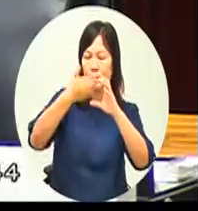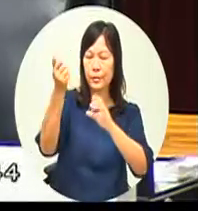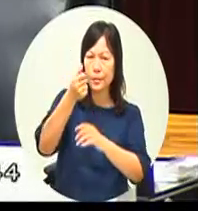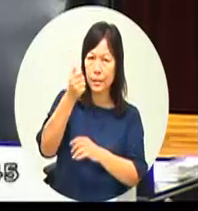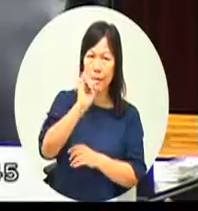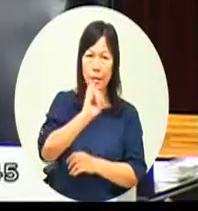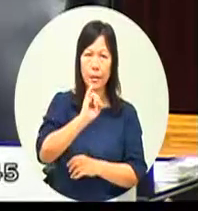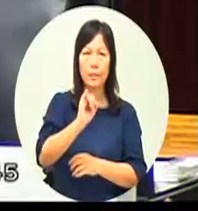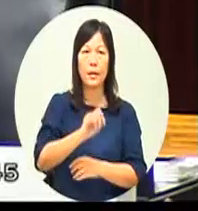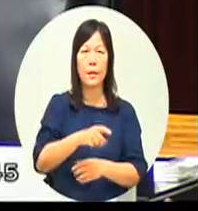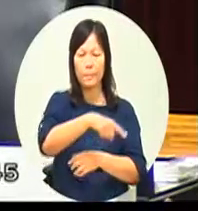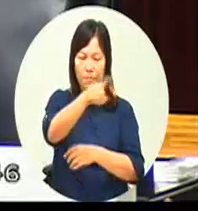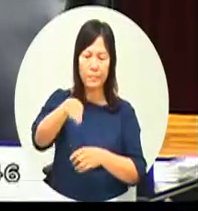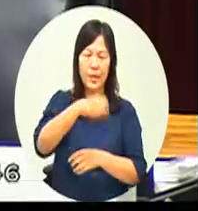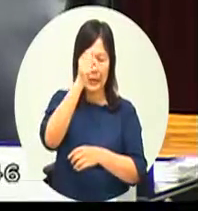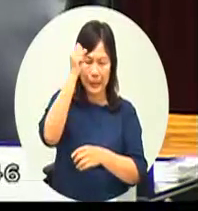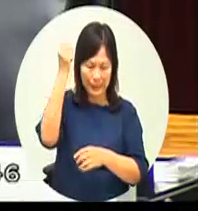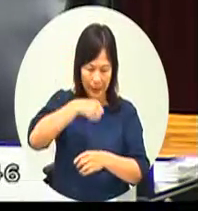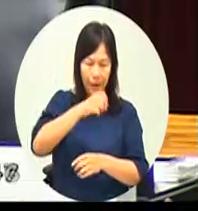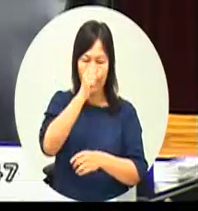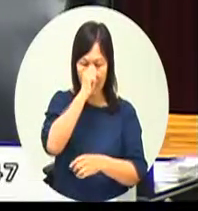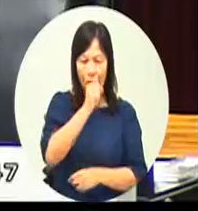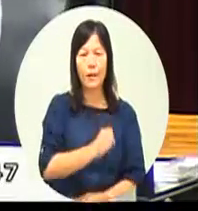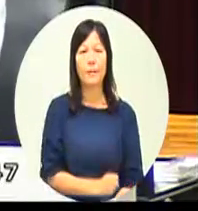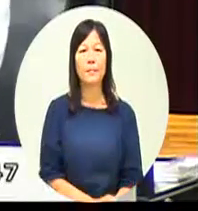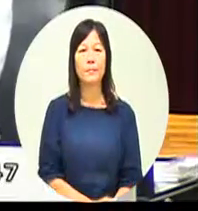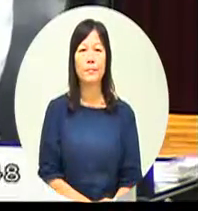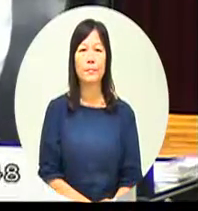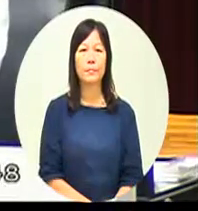生，大家早安，大家好。